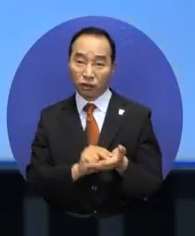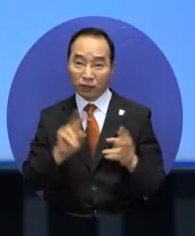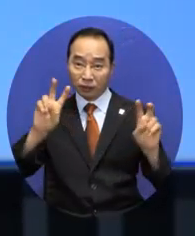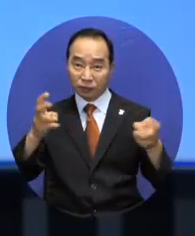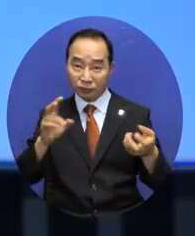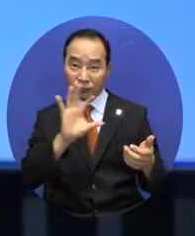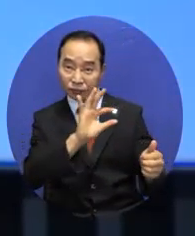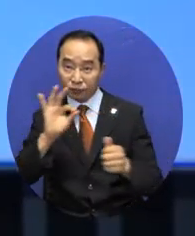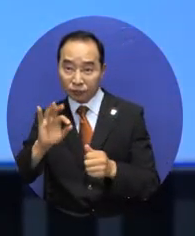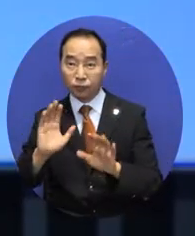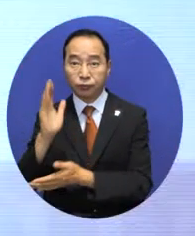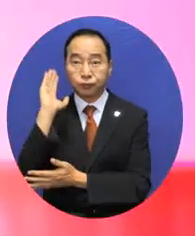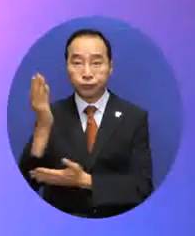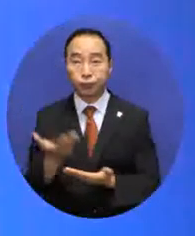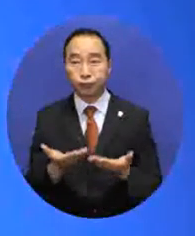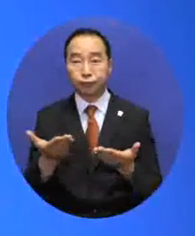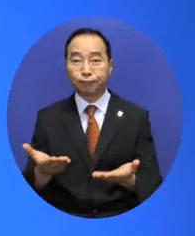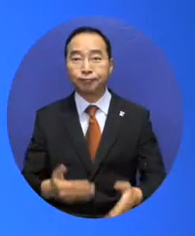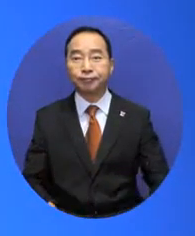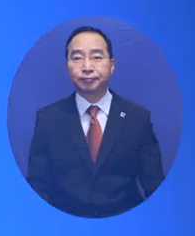교수를 모셔봅니다.